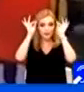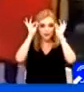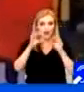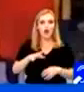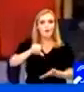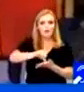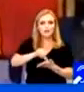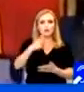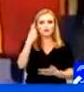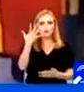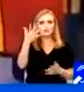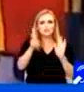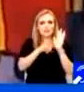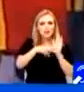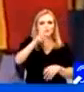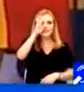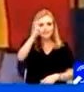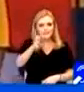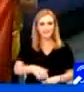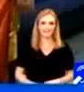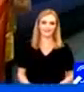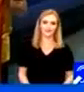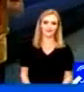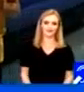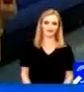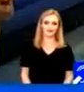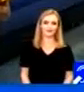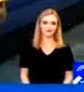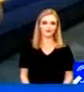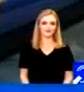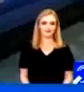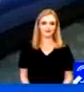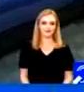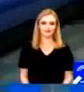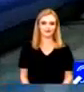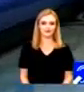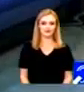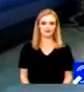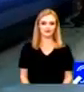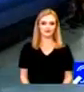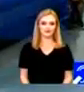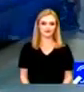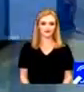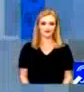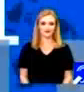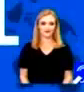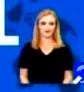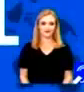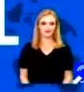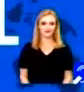din 175 de țări. Vă spunem mai multe despre acest subiect mai târziu, în Telejurnal.